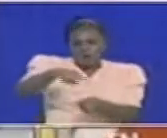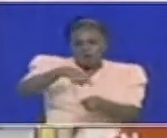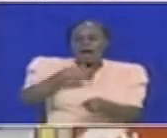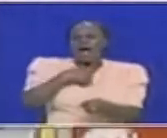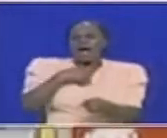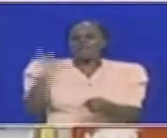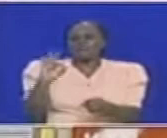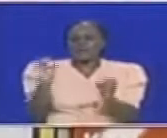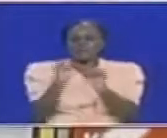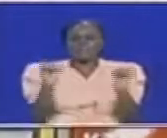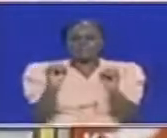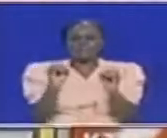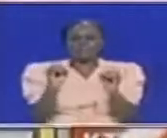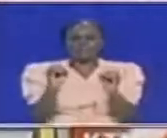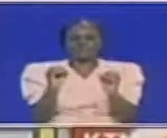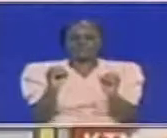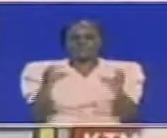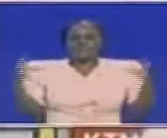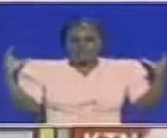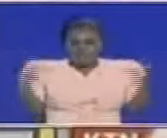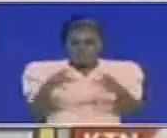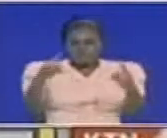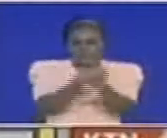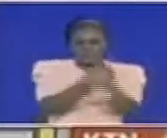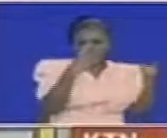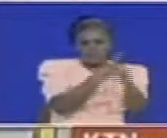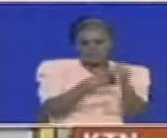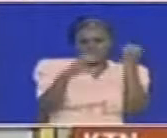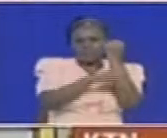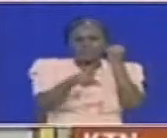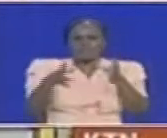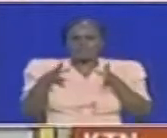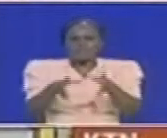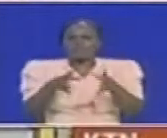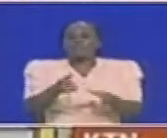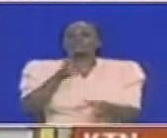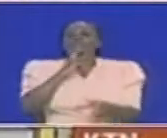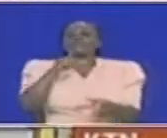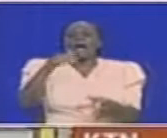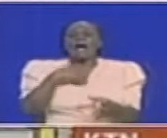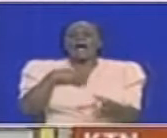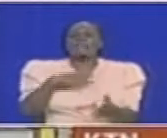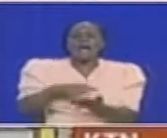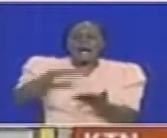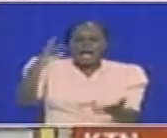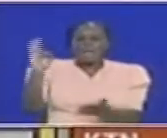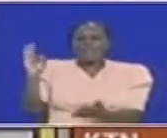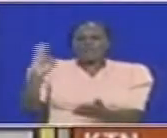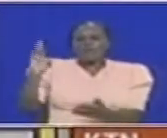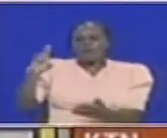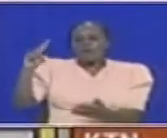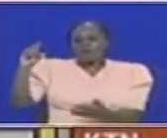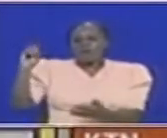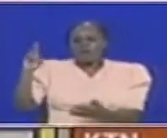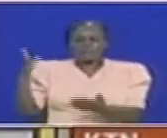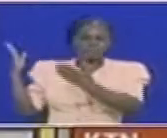fluoride, that is above 1.5. Wenyeji wa sehemu mbalimbali humu nchini wamelazimika kutumia maji yaliyo na kiasi kikubwa cha madini ya fluoride.